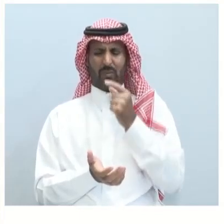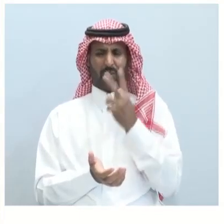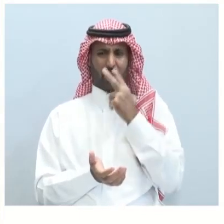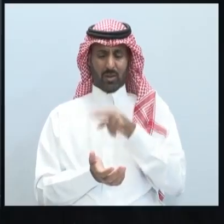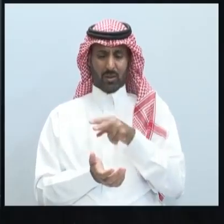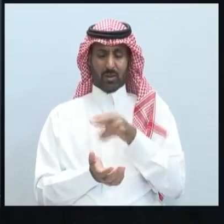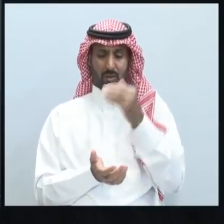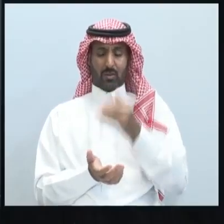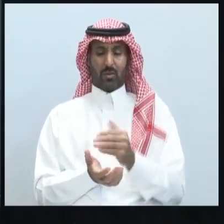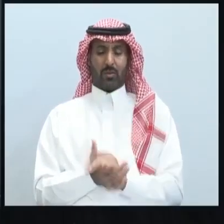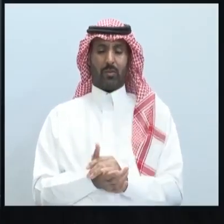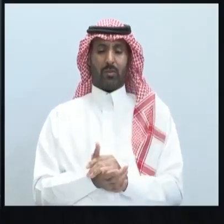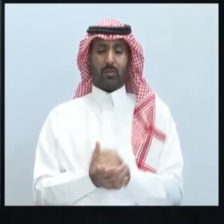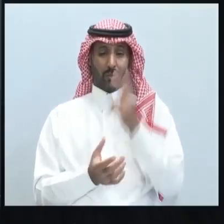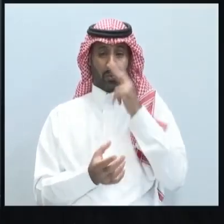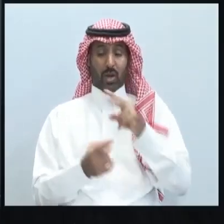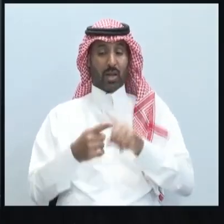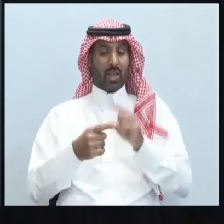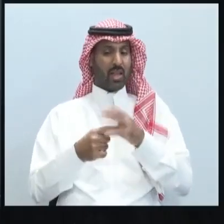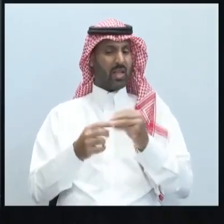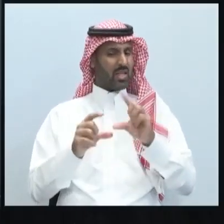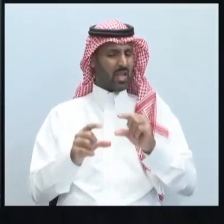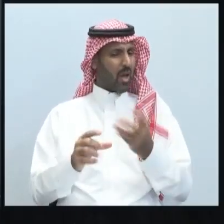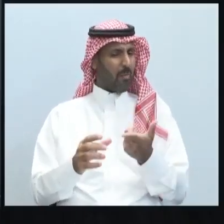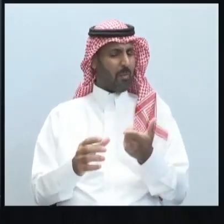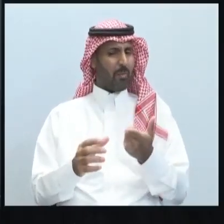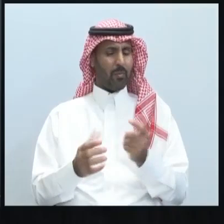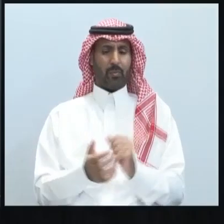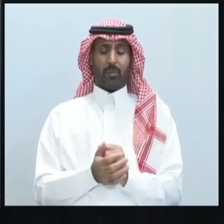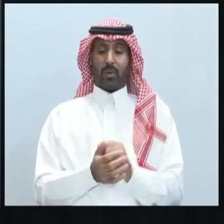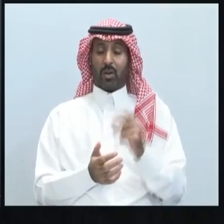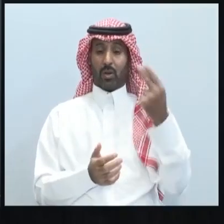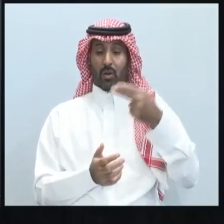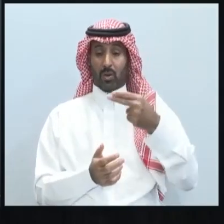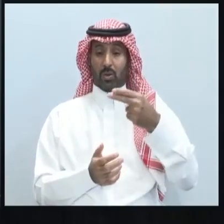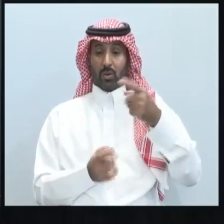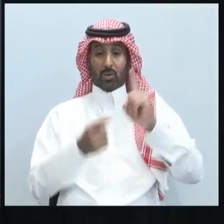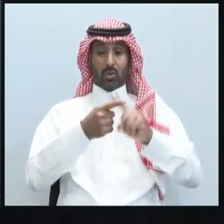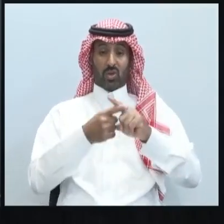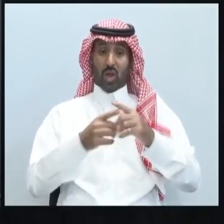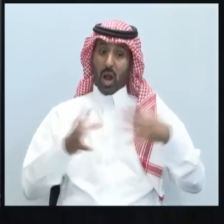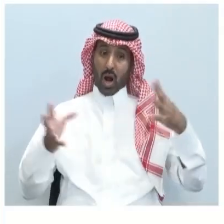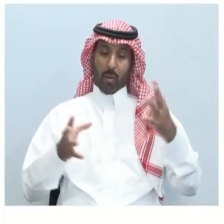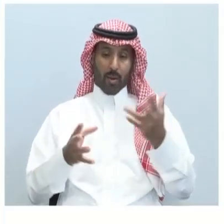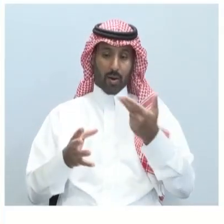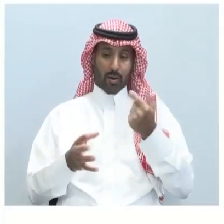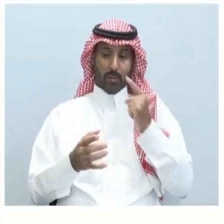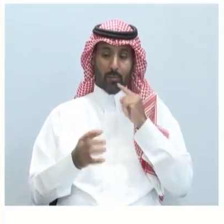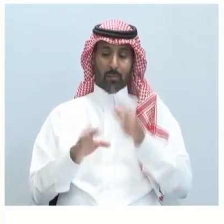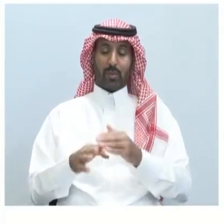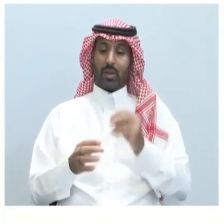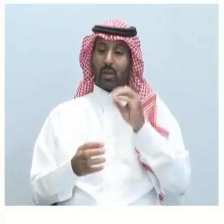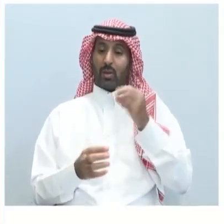قيم تركيز ايون الهيدروجين وتركيز ايون الهيدروكسيد سوف تلاحظ ان تركيز ايون الهيدروجين اكبر قيمه من تركيز مين